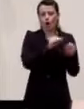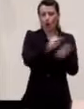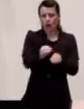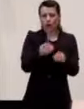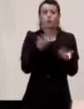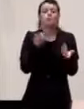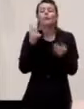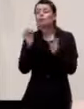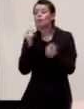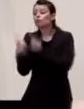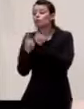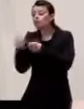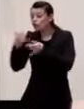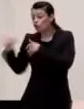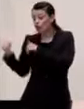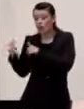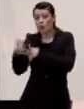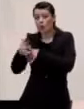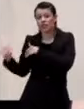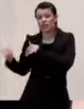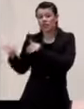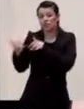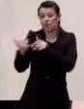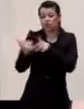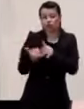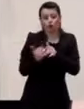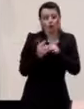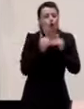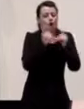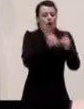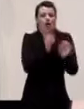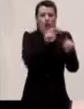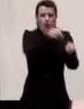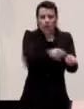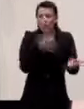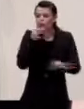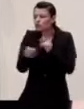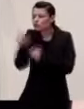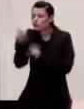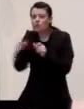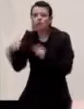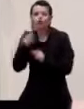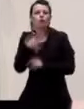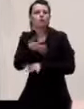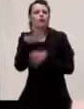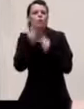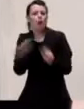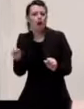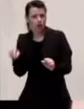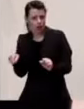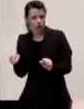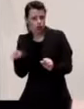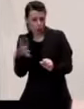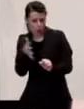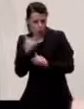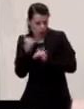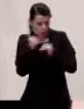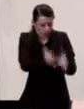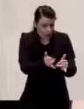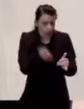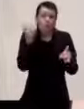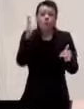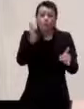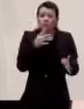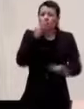dall'ospedale perché stavano bene, che infatti stanno guarendo all'interno, qualcuno forse addirittura è anche uscito, quindi non c'è stata